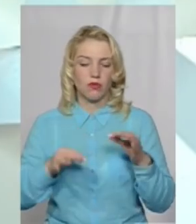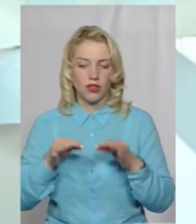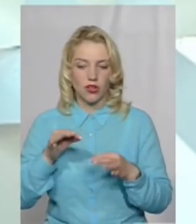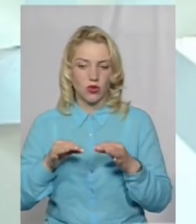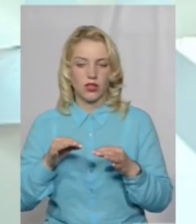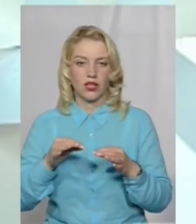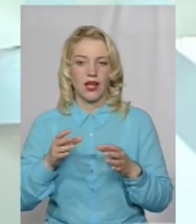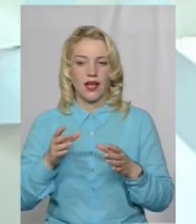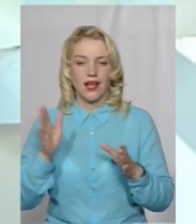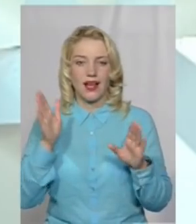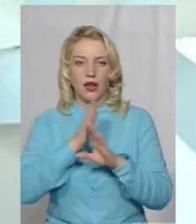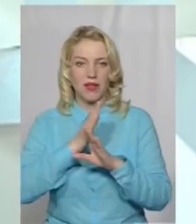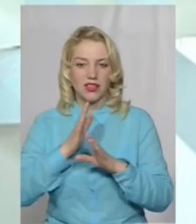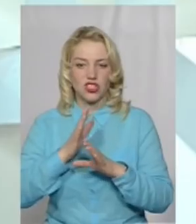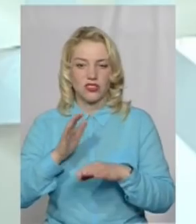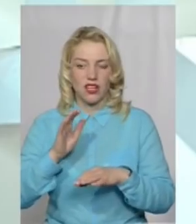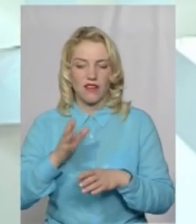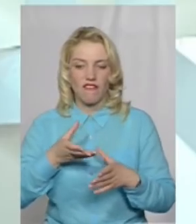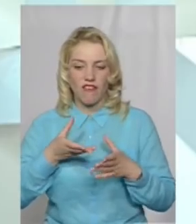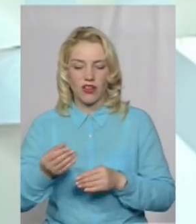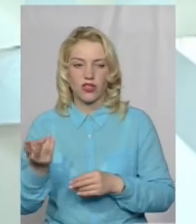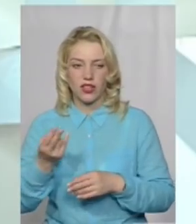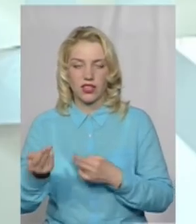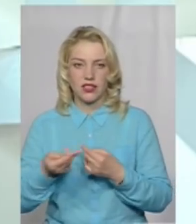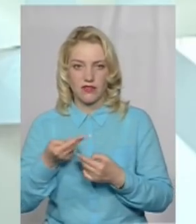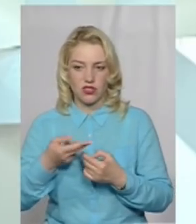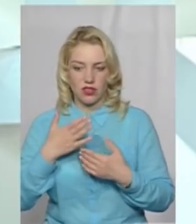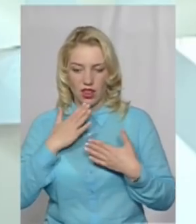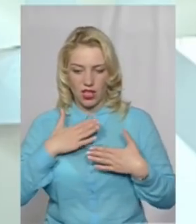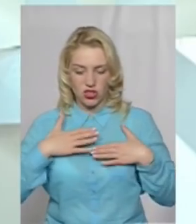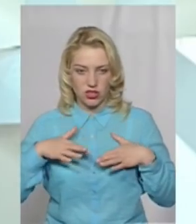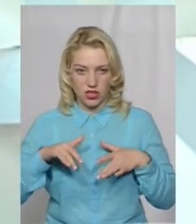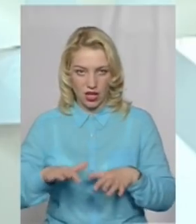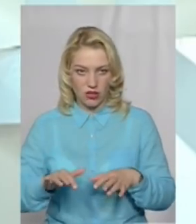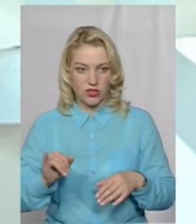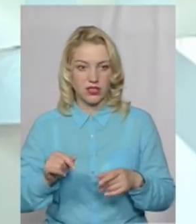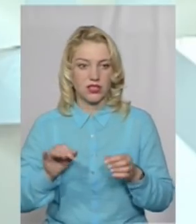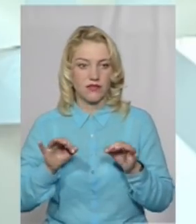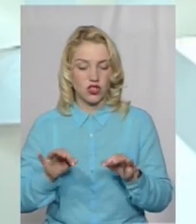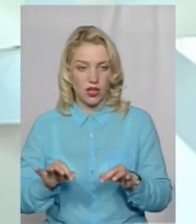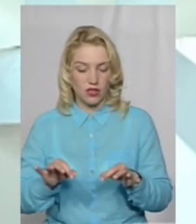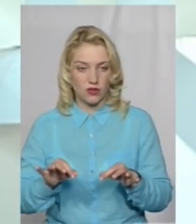які стоять на заваді нашої діяльності. Звичайно,